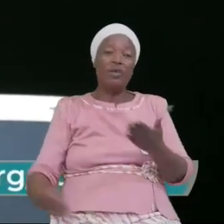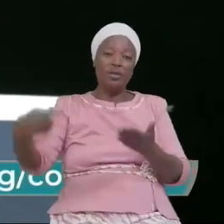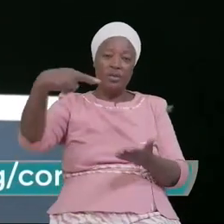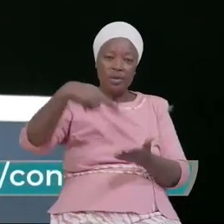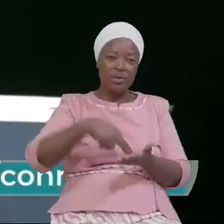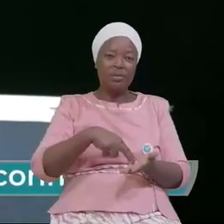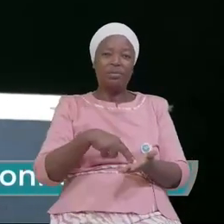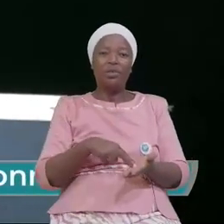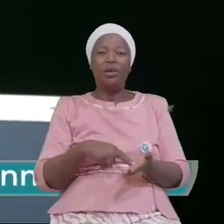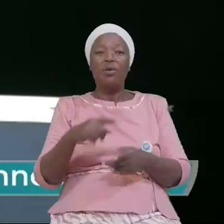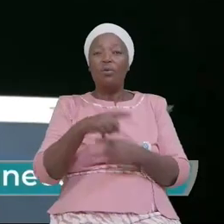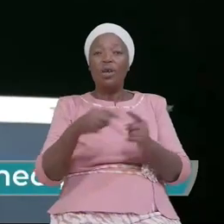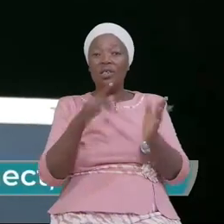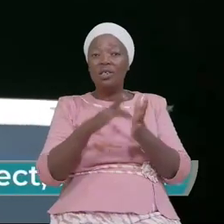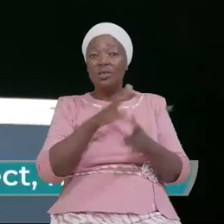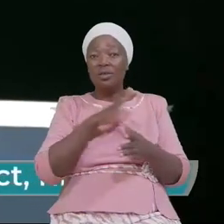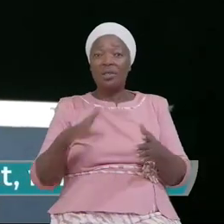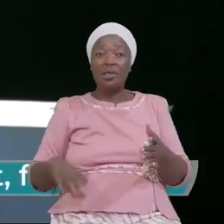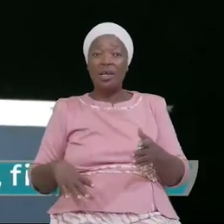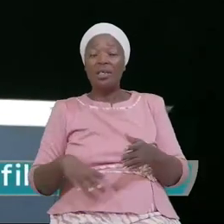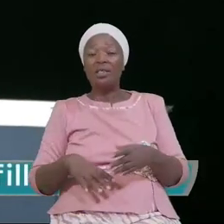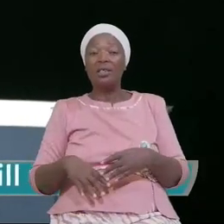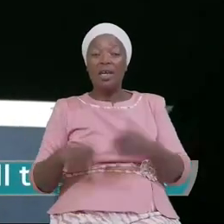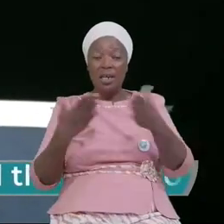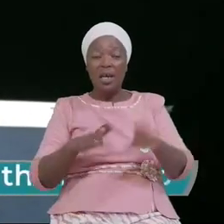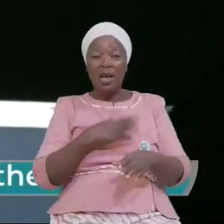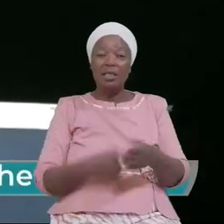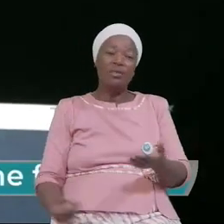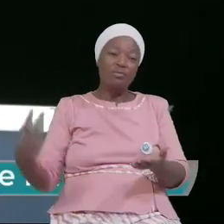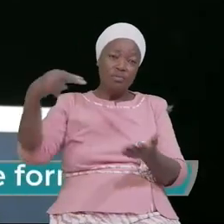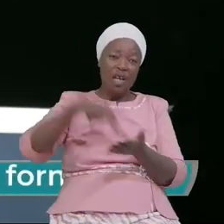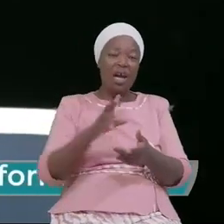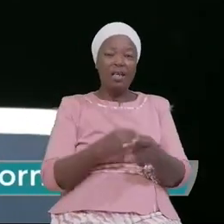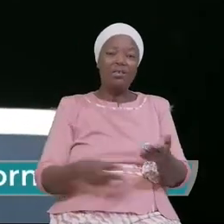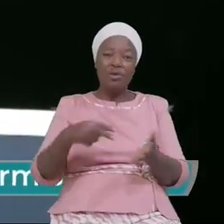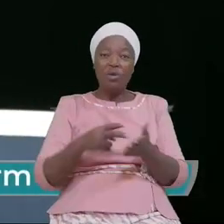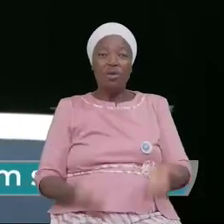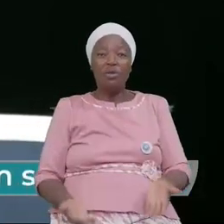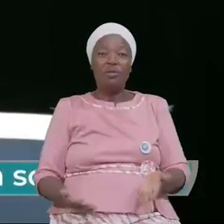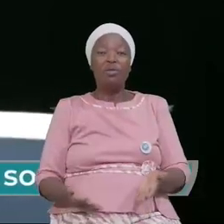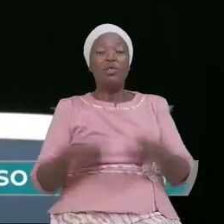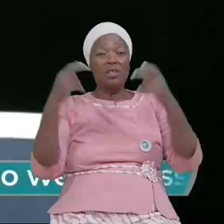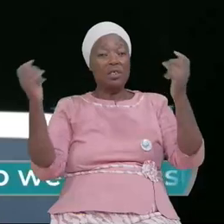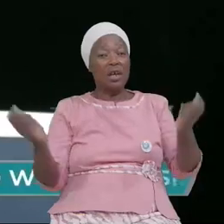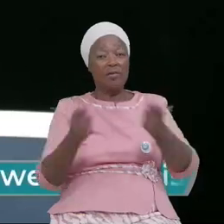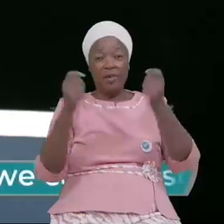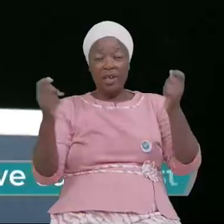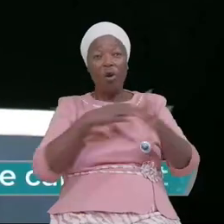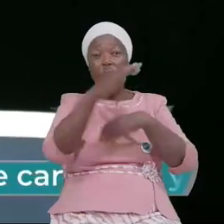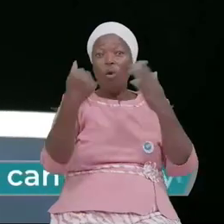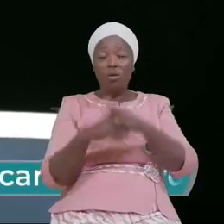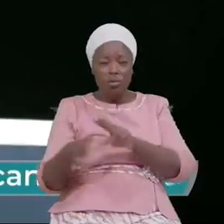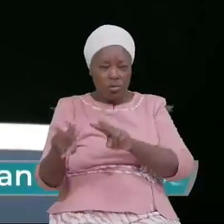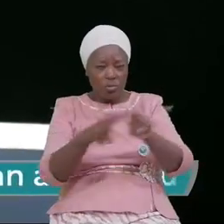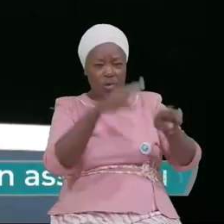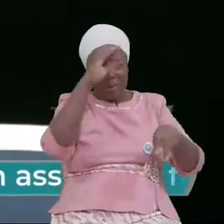Seigneur Jésus est ressuscité. Il est ressuscité triomphalement. Et les sentinelles, les gardes